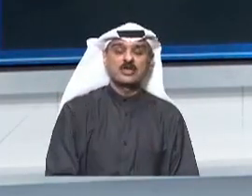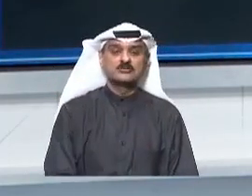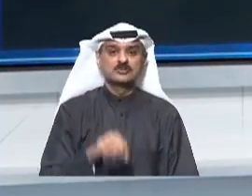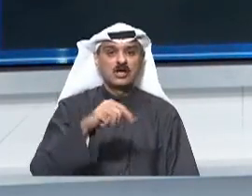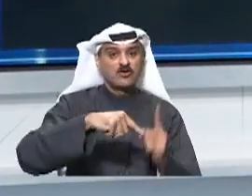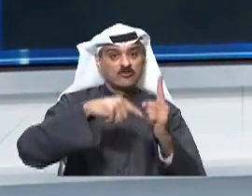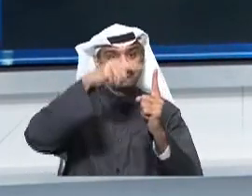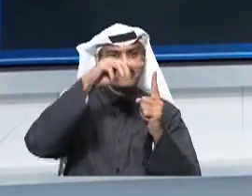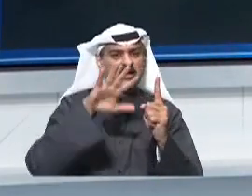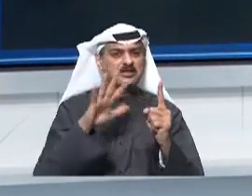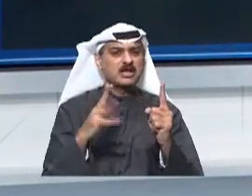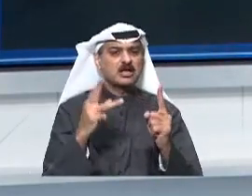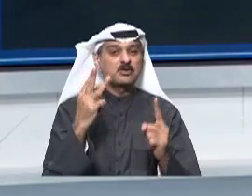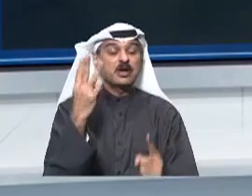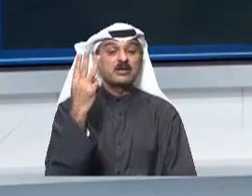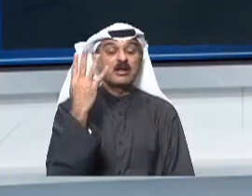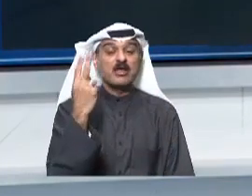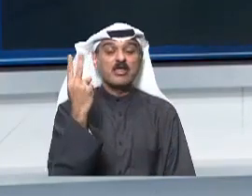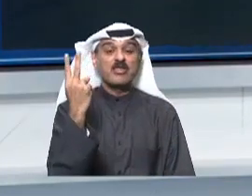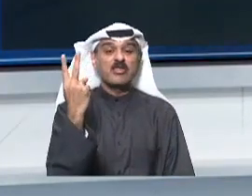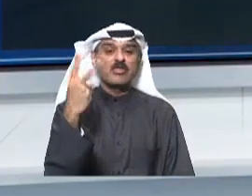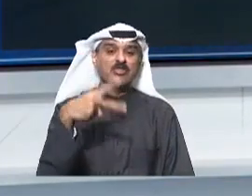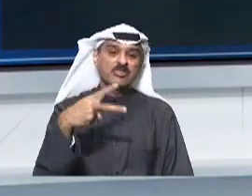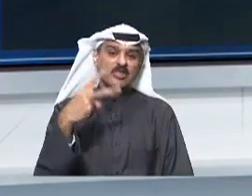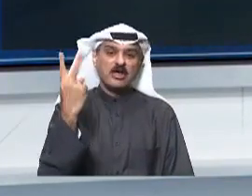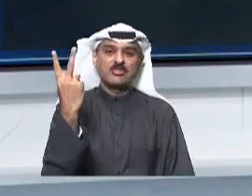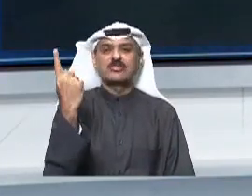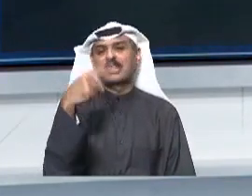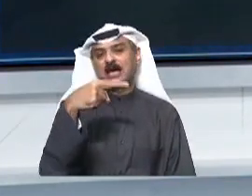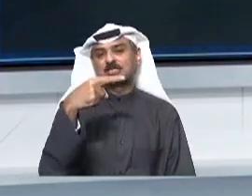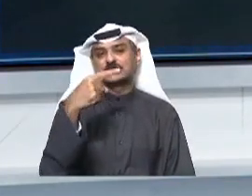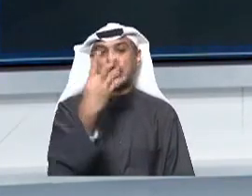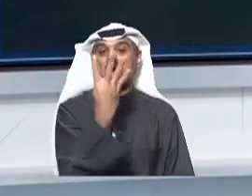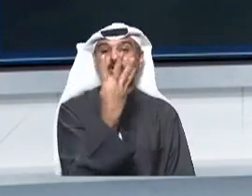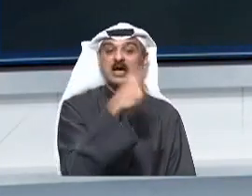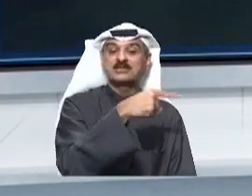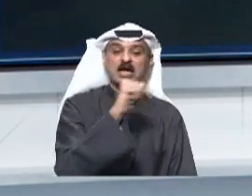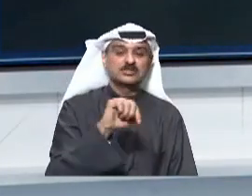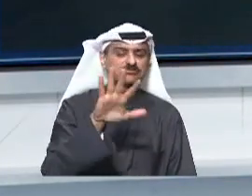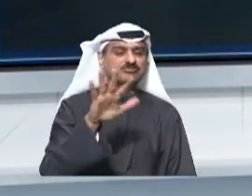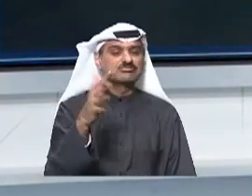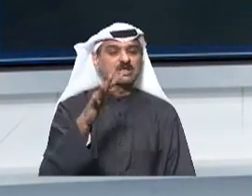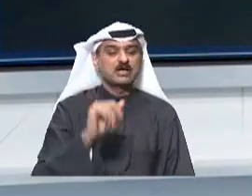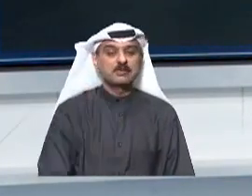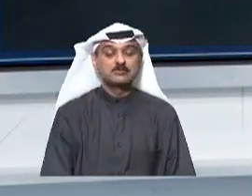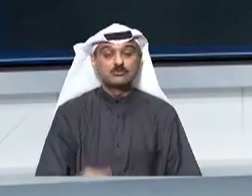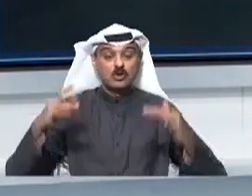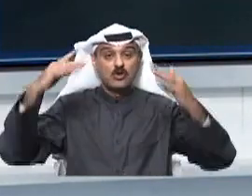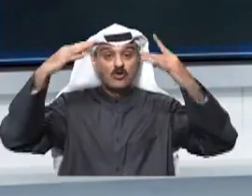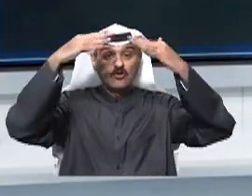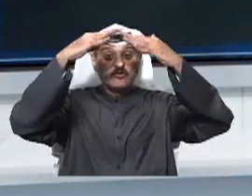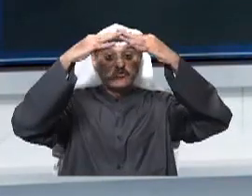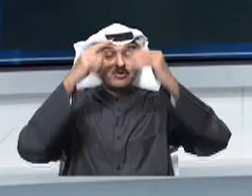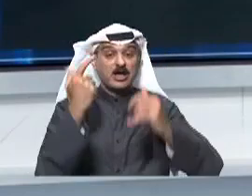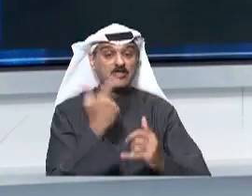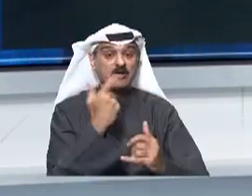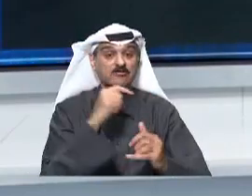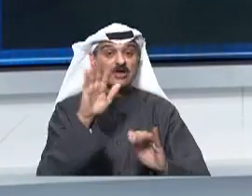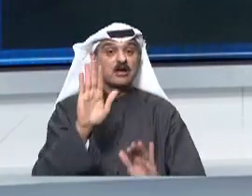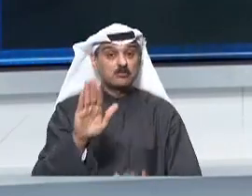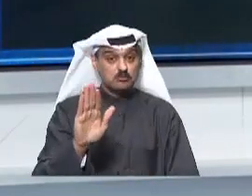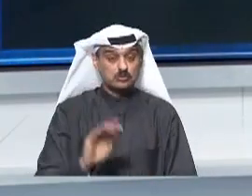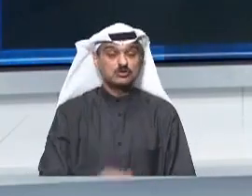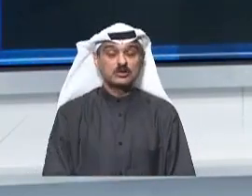درجة مئوية على المناطق البرية، 17 درجة مئوية متوقعة على مدينة الكويت مع عبور لبعض السحب العالية، ومن